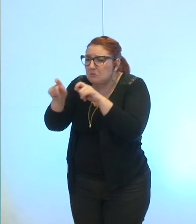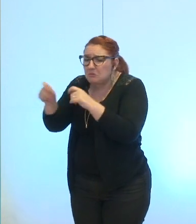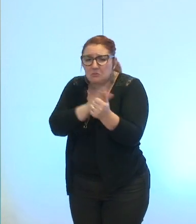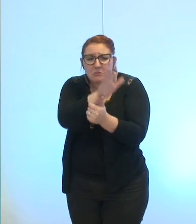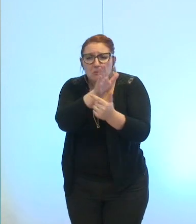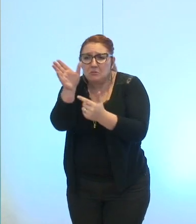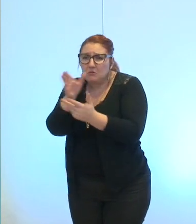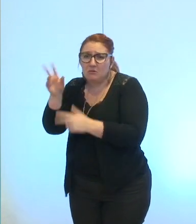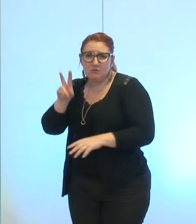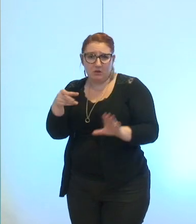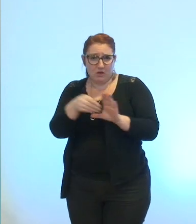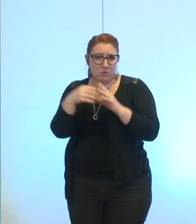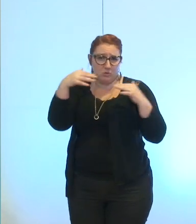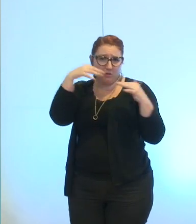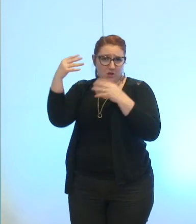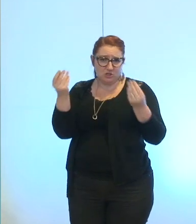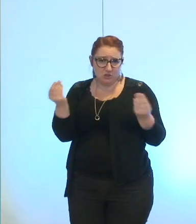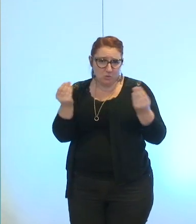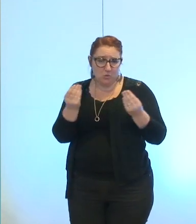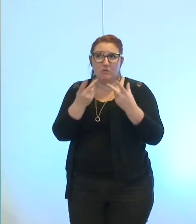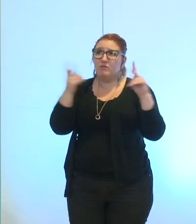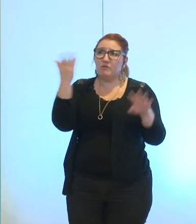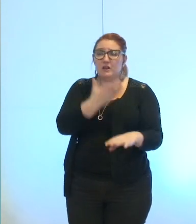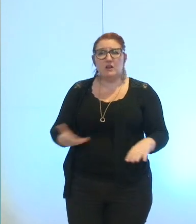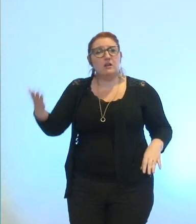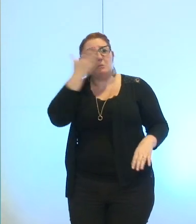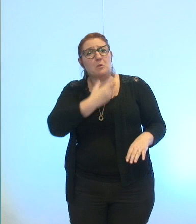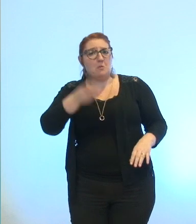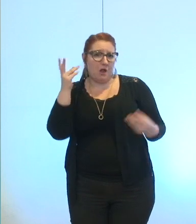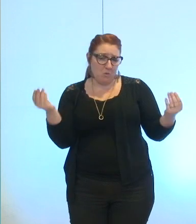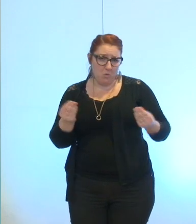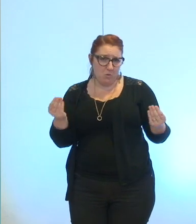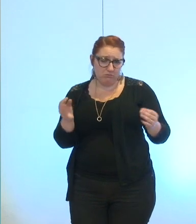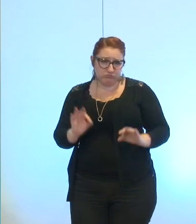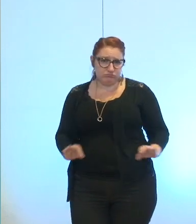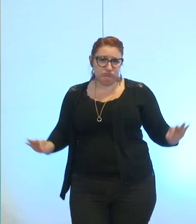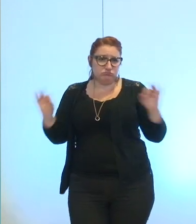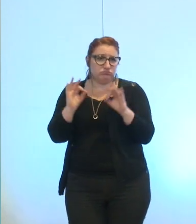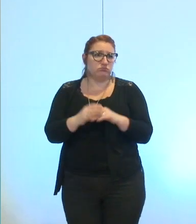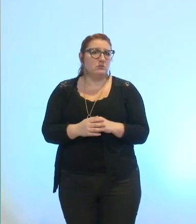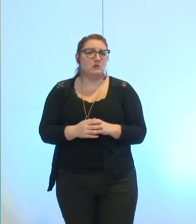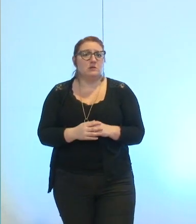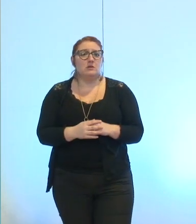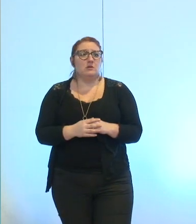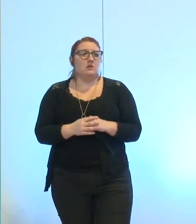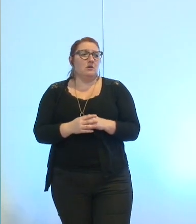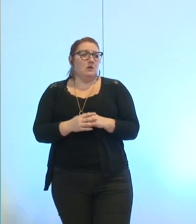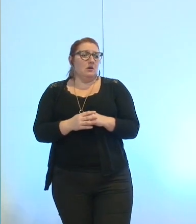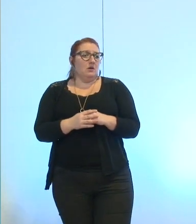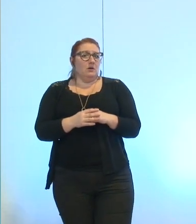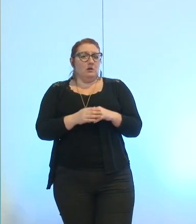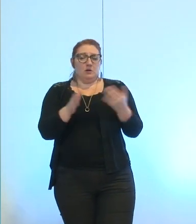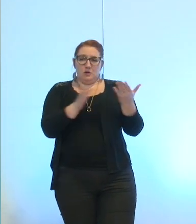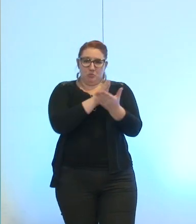obtenu ni économie énergétique ni ville plus belle quand on ne dit pas les moyens que l'on met en face d'un tel projet et